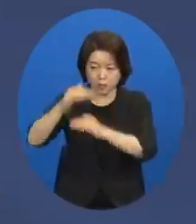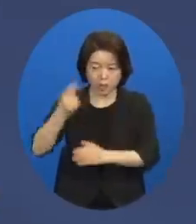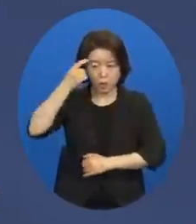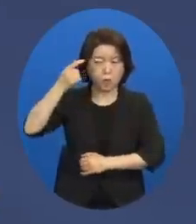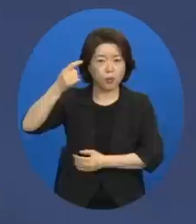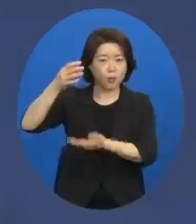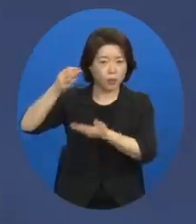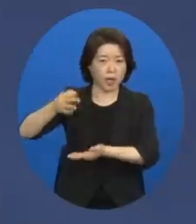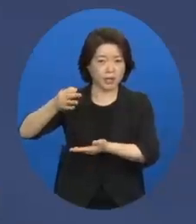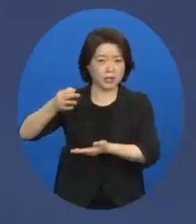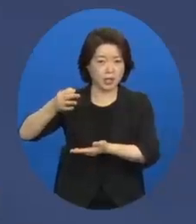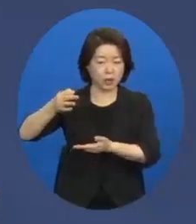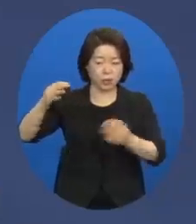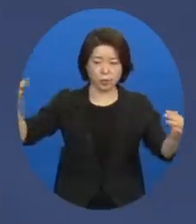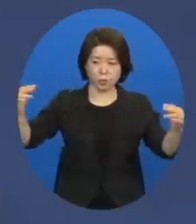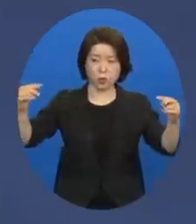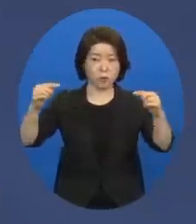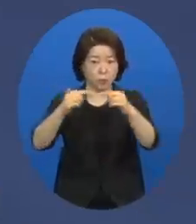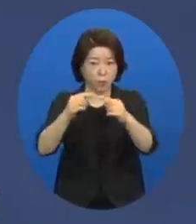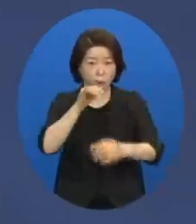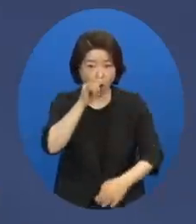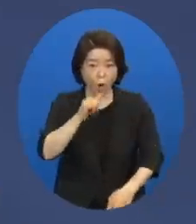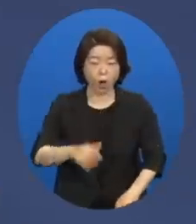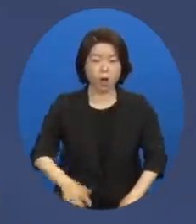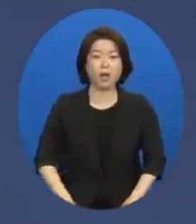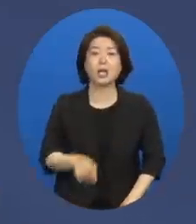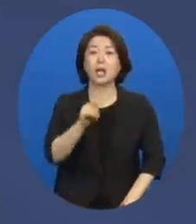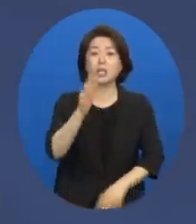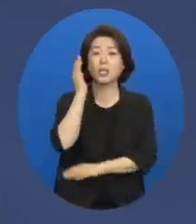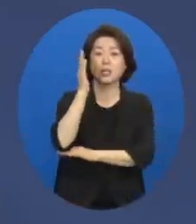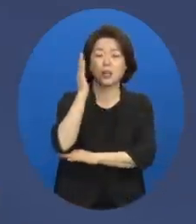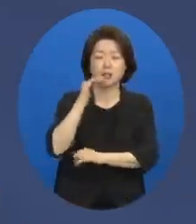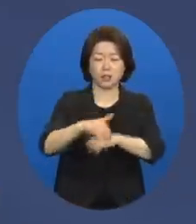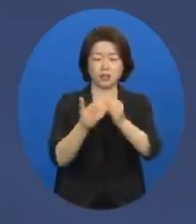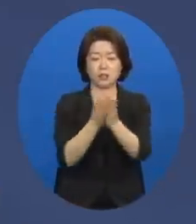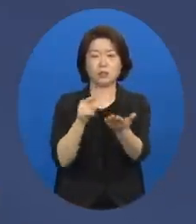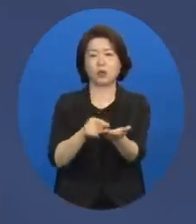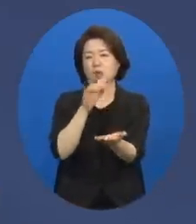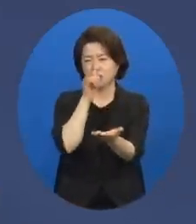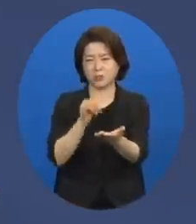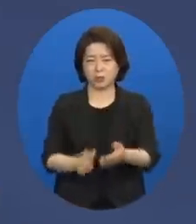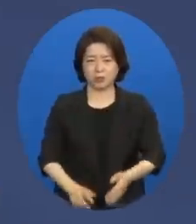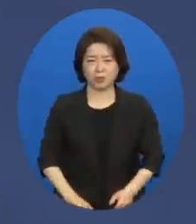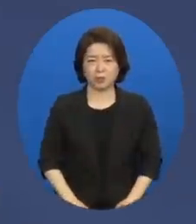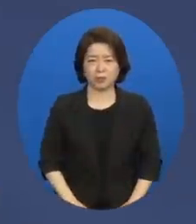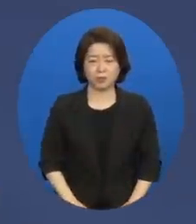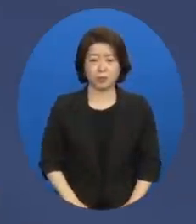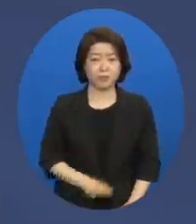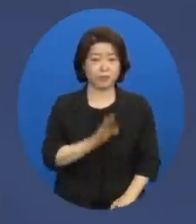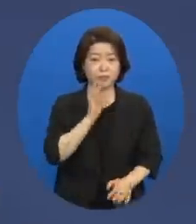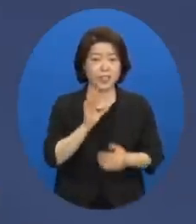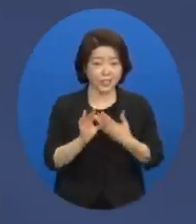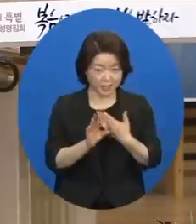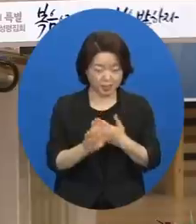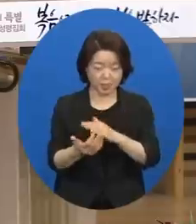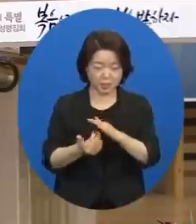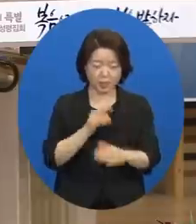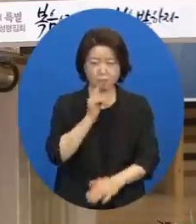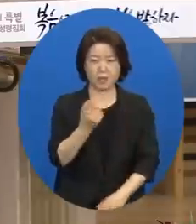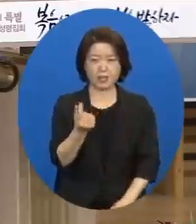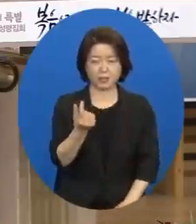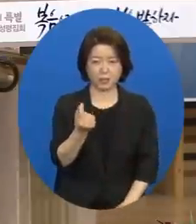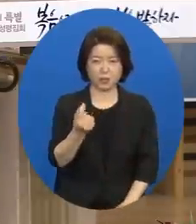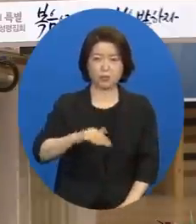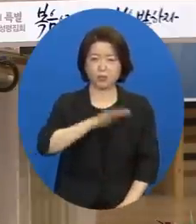가치하고 일치하느냐는 겁니다. 이 얘기를 지금 성경이 말하고 있습니다. 자, 그러면 아까 말한 것처럼